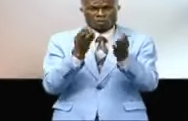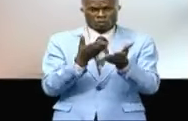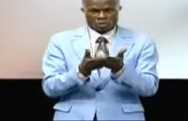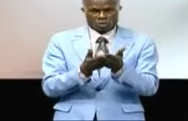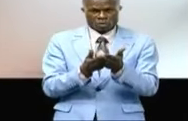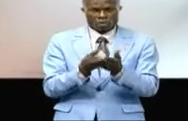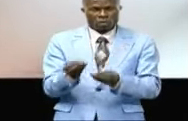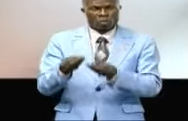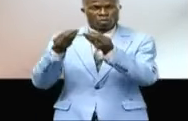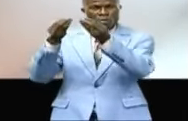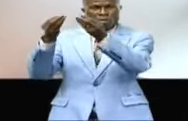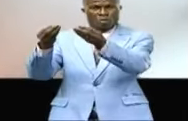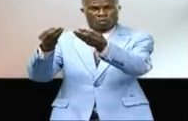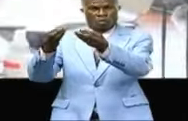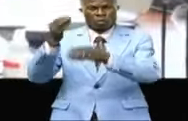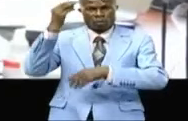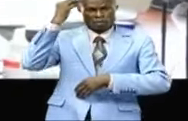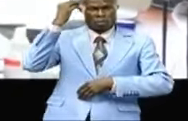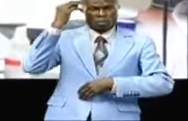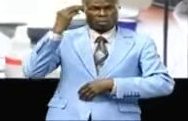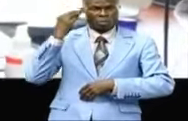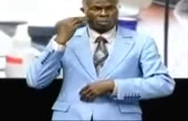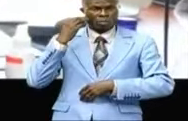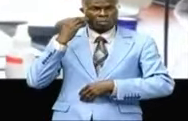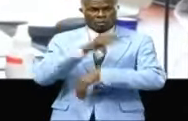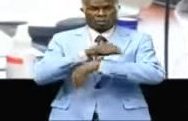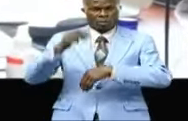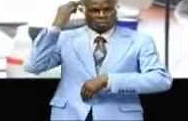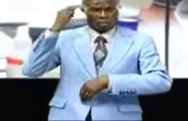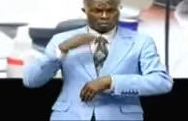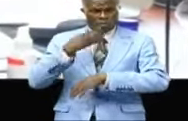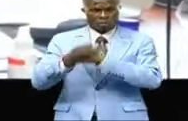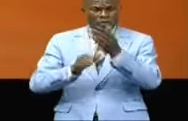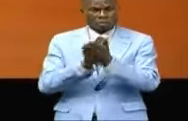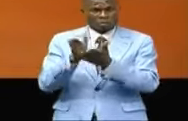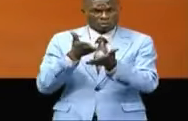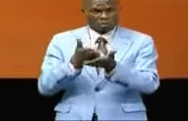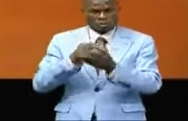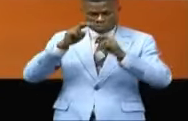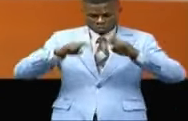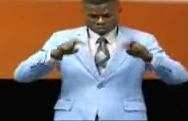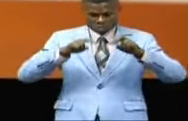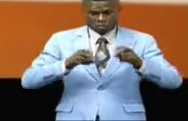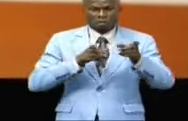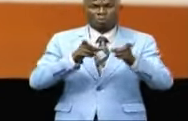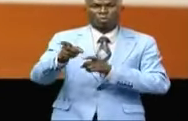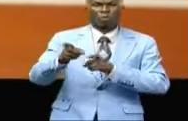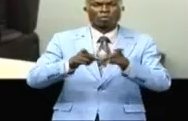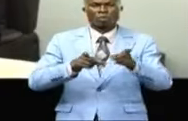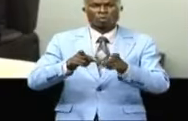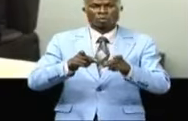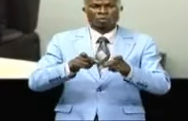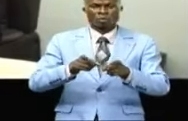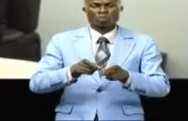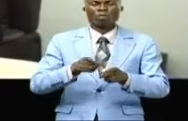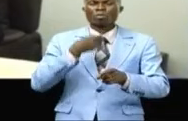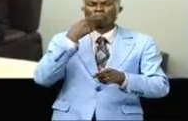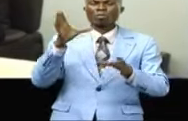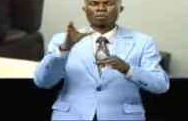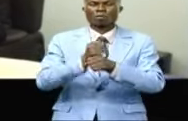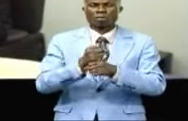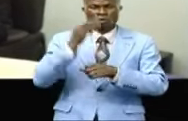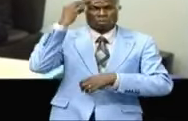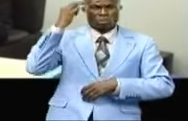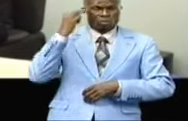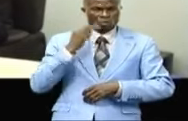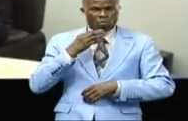sera transmise au ministère sectoriel concerné pour analyse et orientation, a conclu les ministres